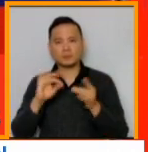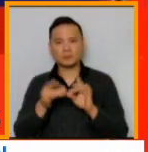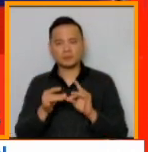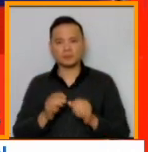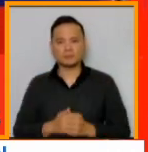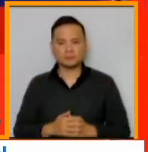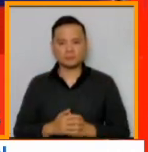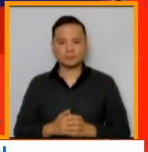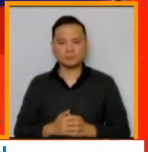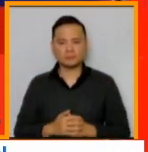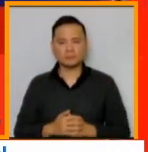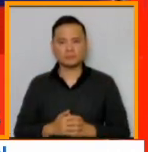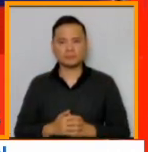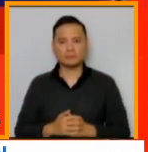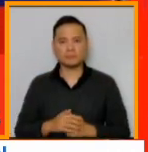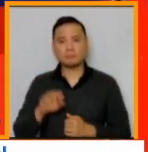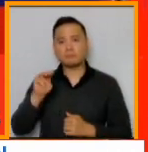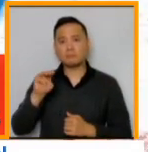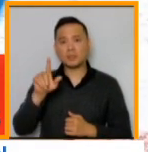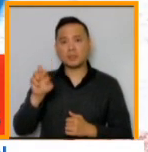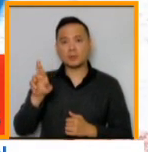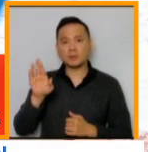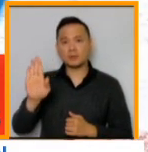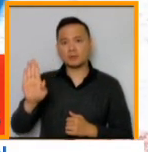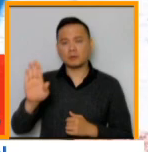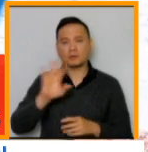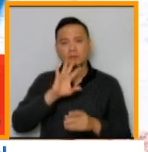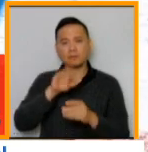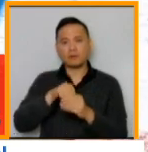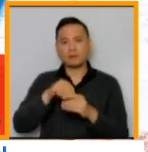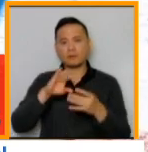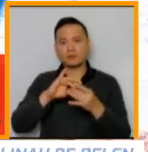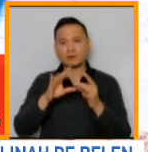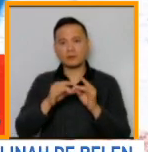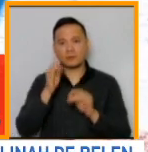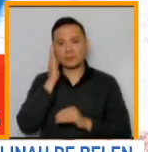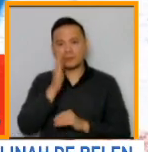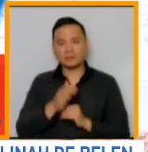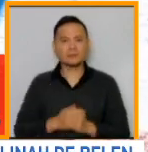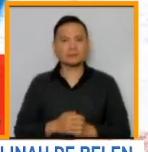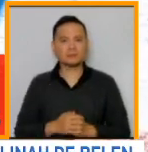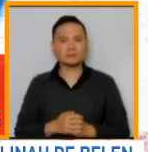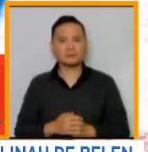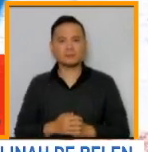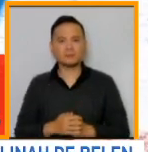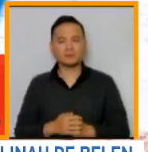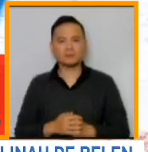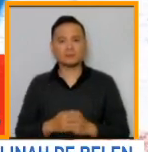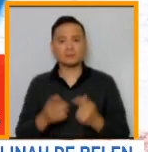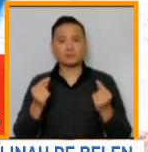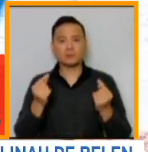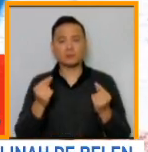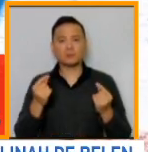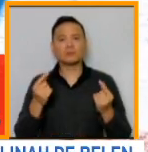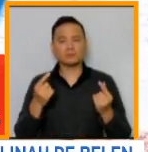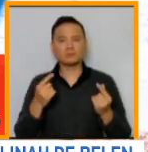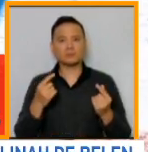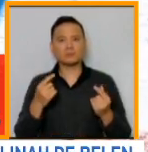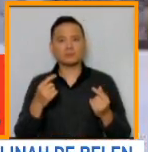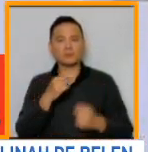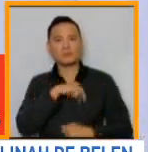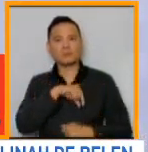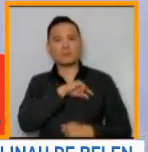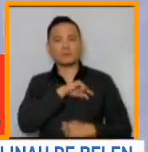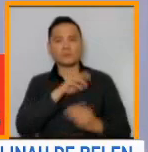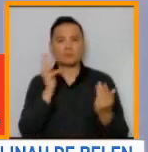Pilipinong lalahok sa naturang kompetisyon. Kamakailan ay pumasok siya sa qualification threshold at lalaban sa mga skiing event